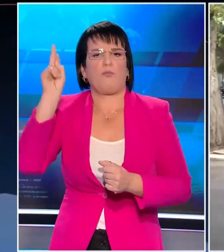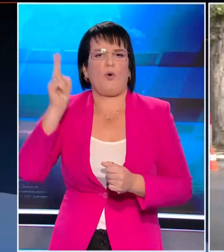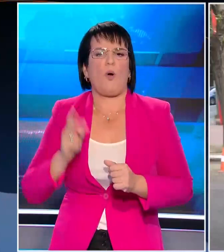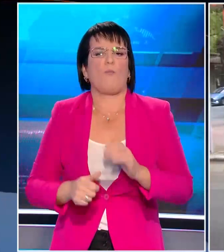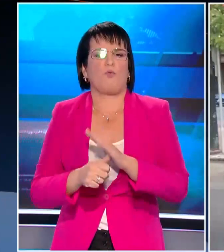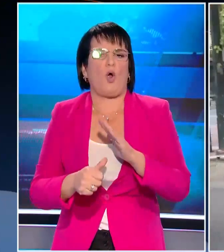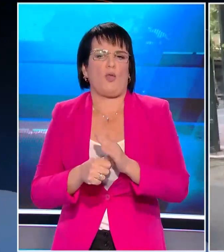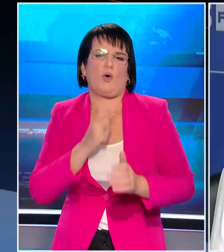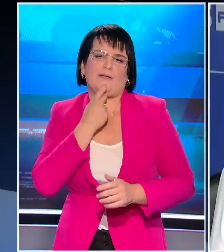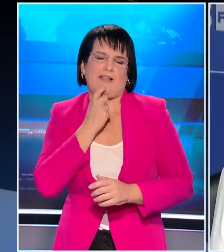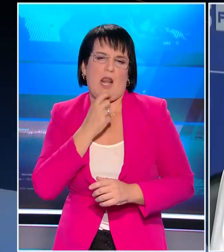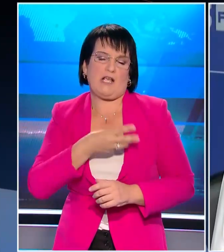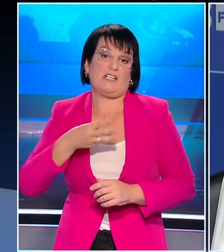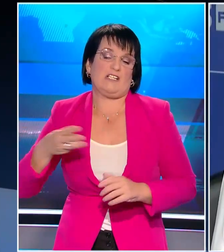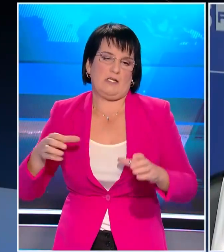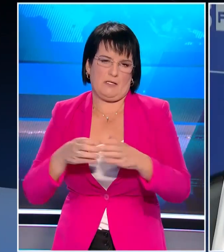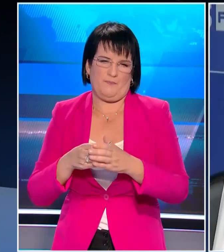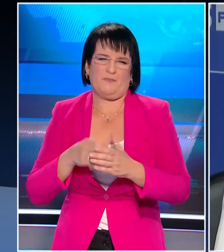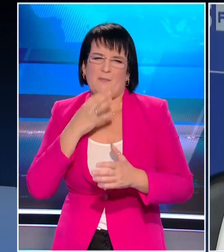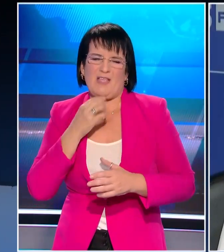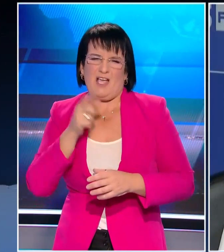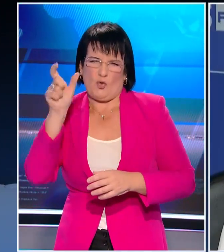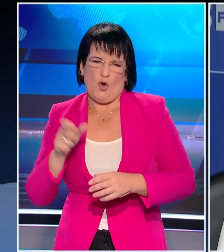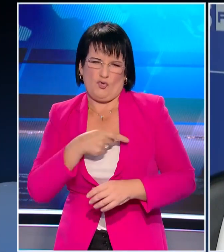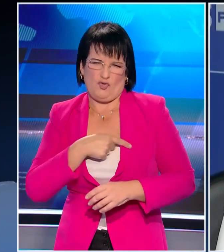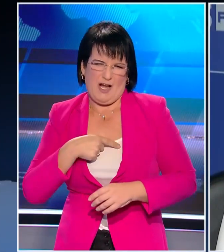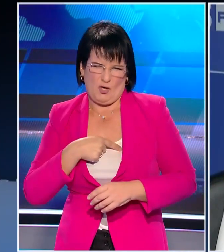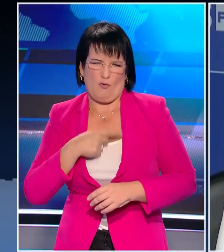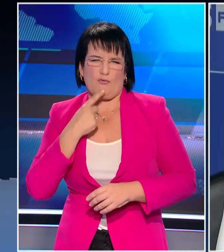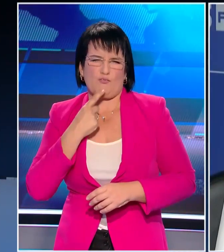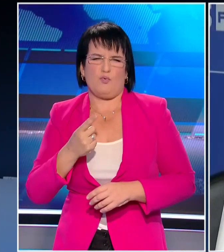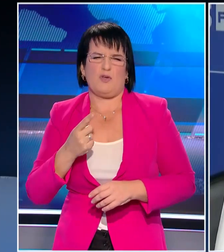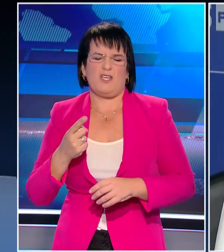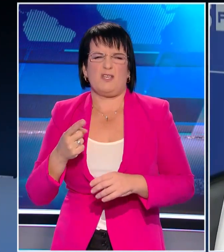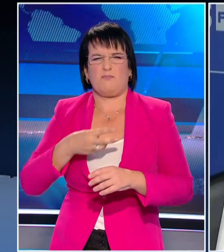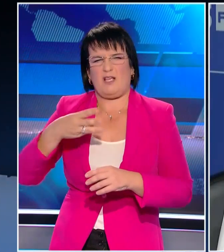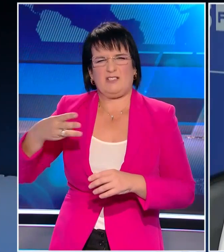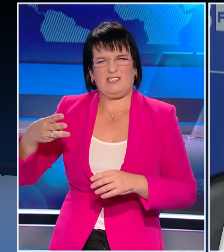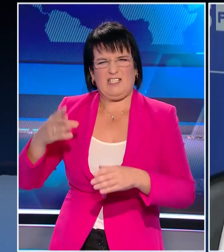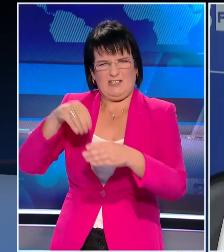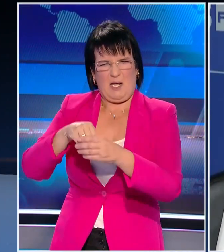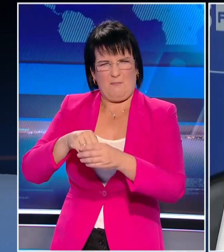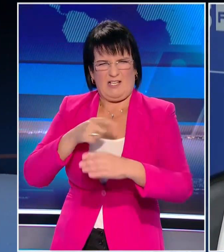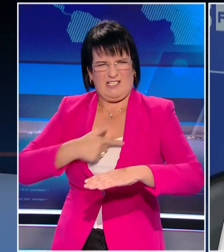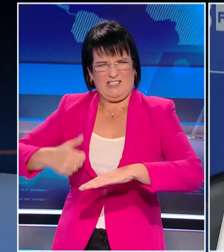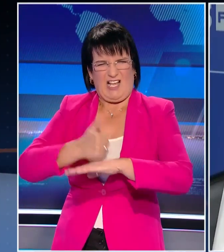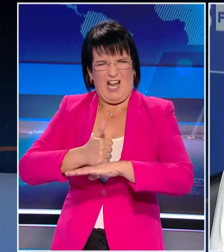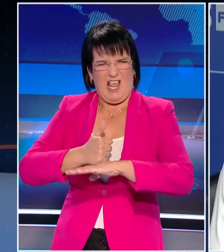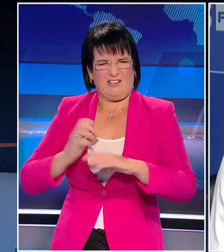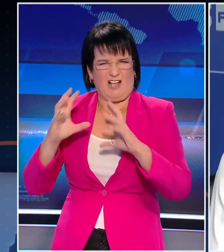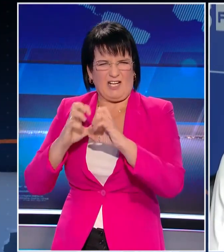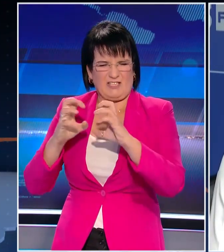της αξιωματικής αντιπολίτευσης. Ο αναγκαλισμός του αρχηγού της αξιωματικής αντιπολίτευσης με τα πιο τοξικά στοιχεία του ΣΥΡΙΖΑ δημιουργεί